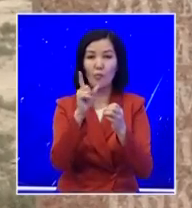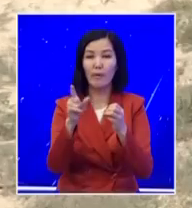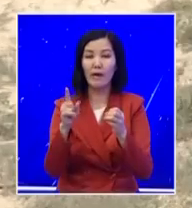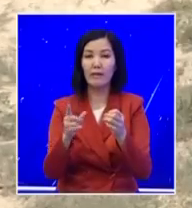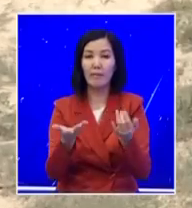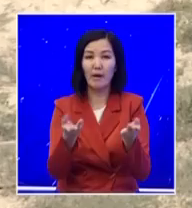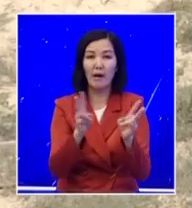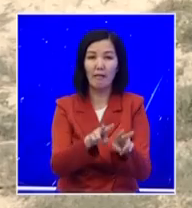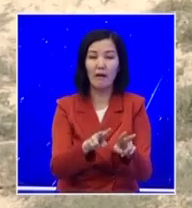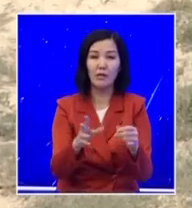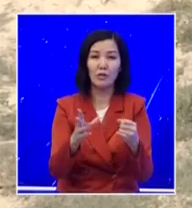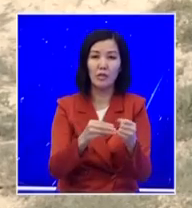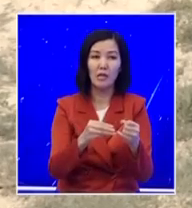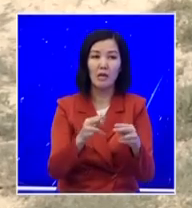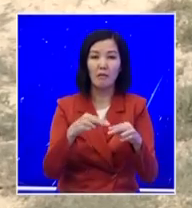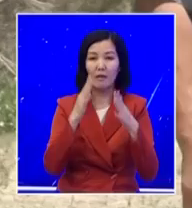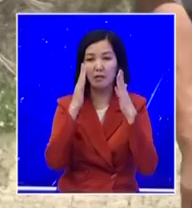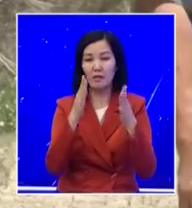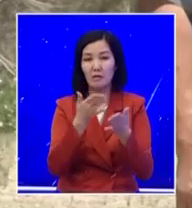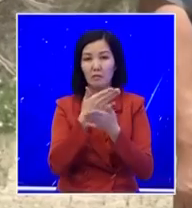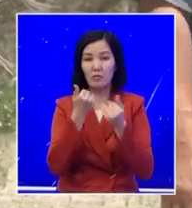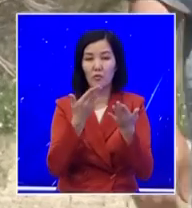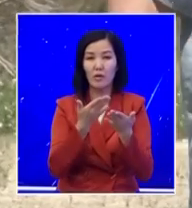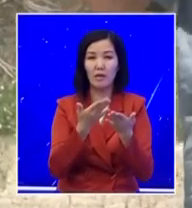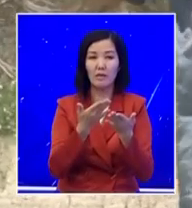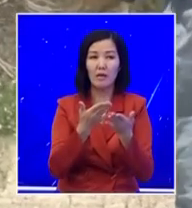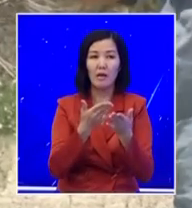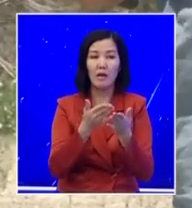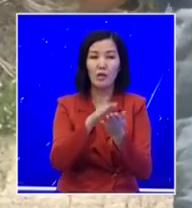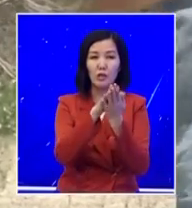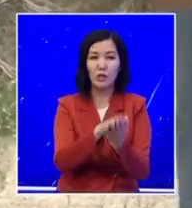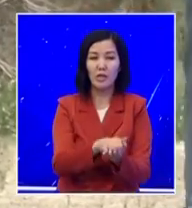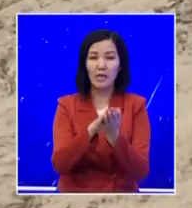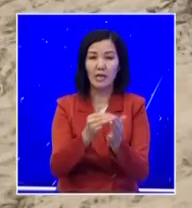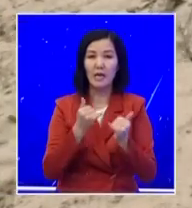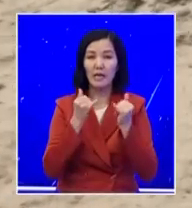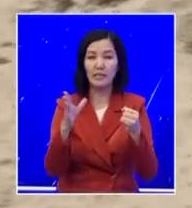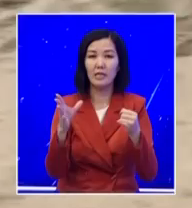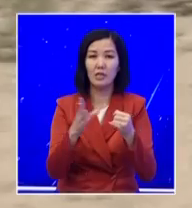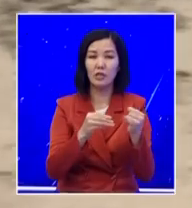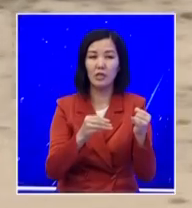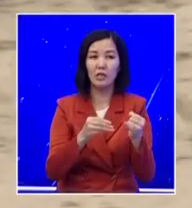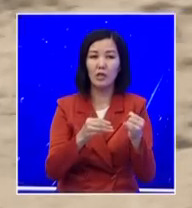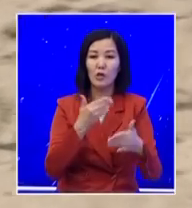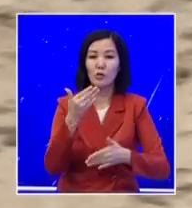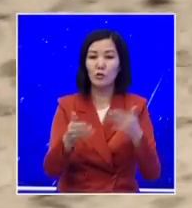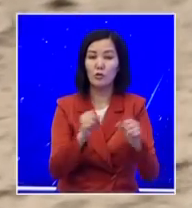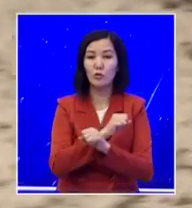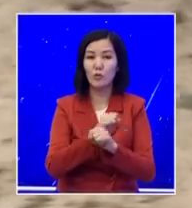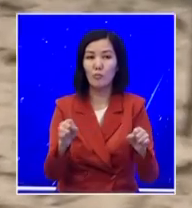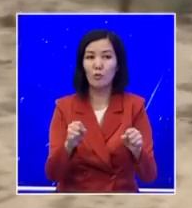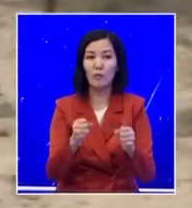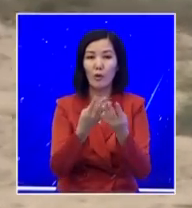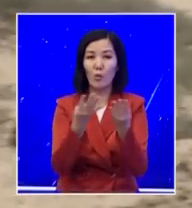көмілген жер мүлде назардан тыс қалған. Жанашырлар адам жерленген әруақты жерді мал аяғына таптатпай, тым болмаса